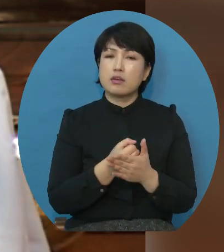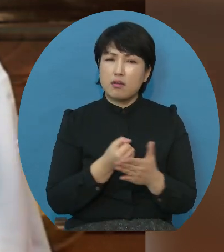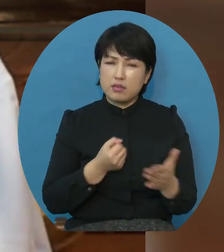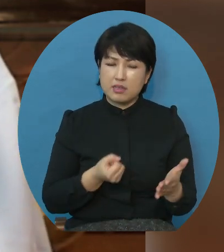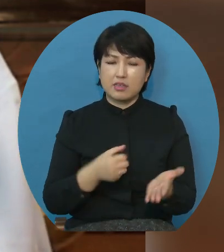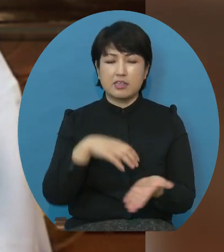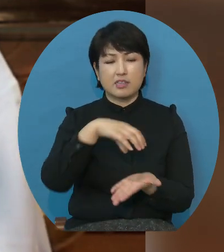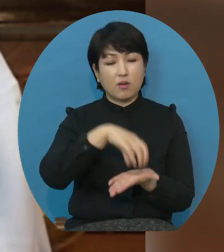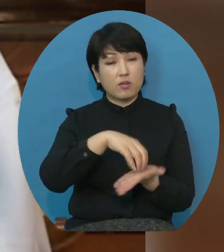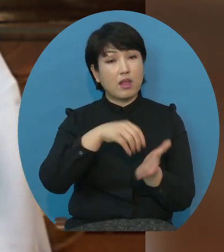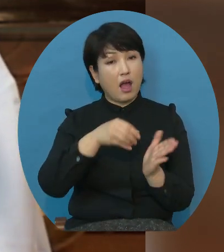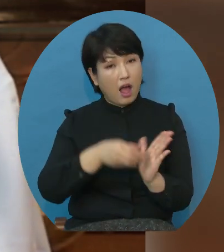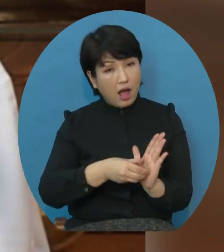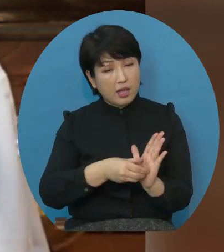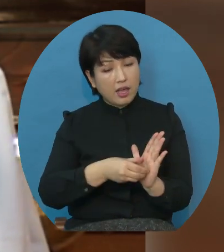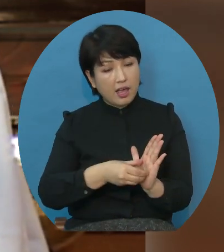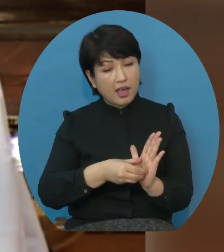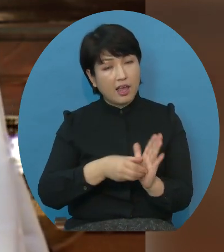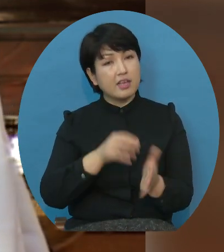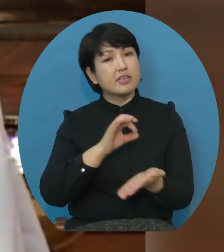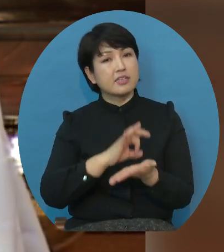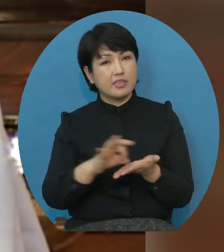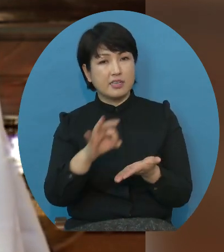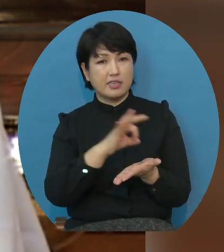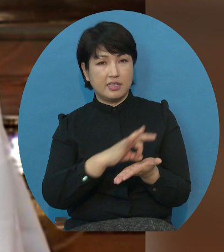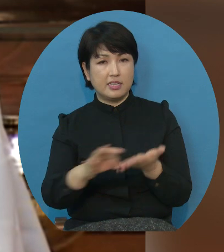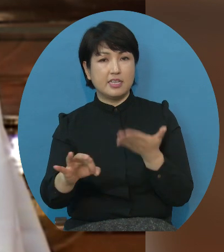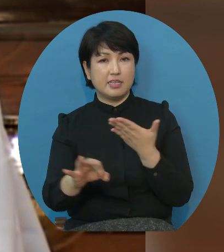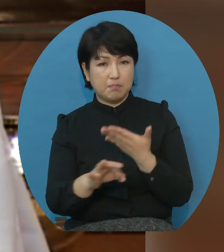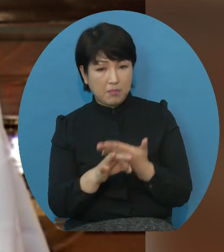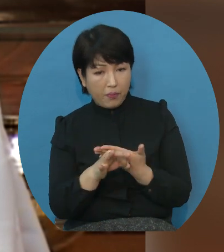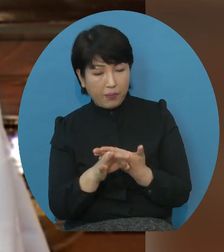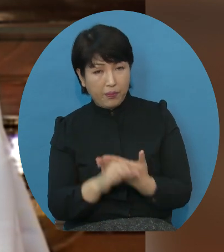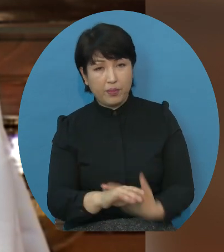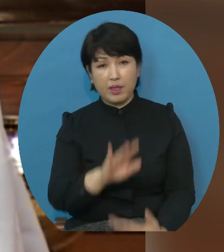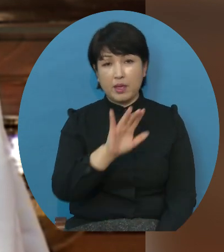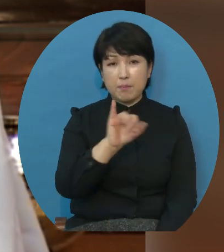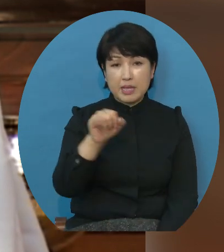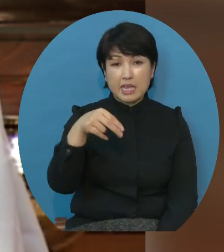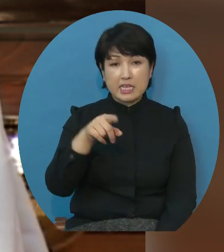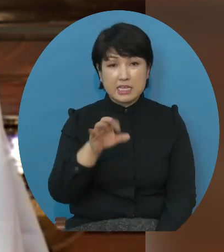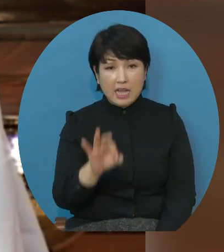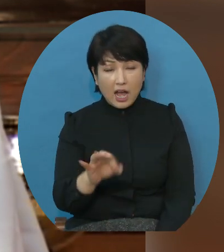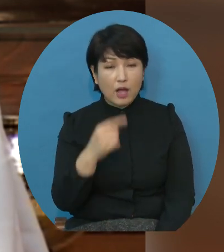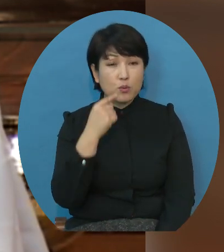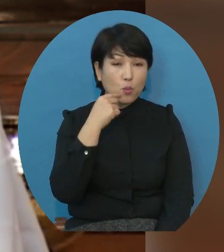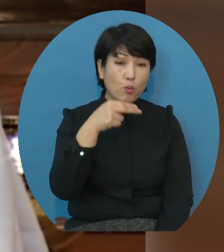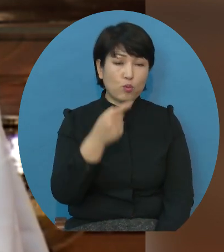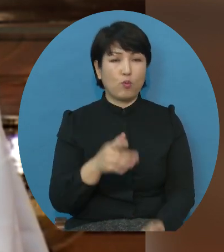그러니까 우리가 적당하게 쓰게 되면 비상도 양이 되죠